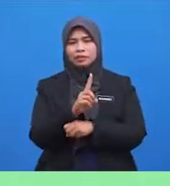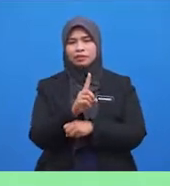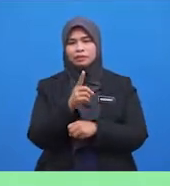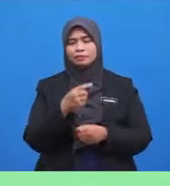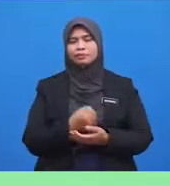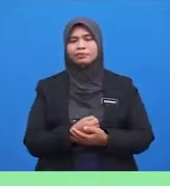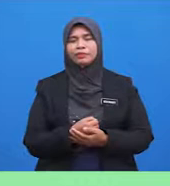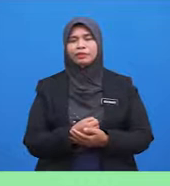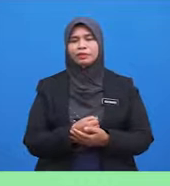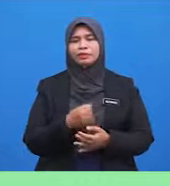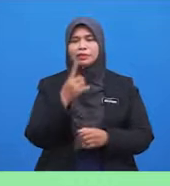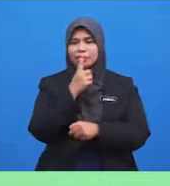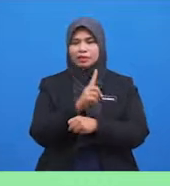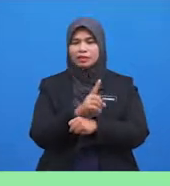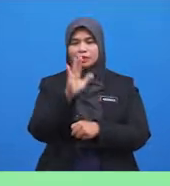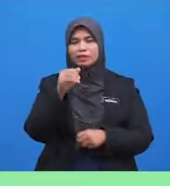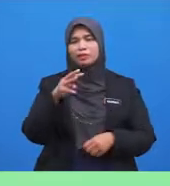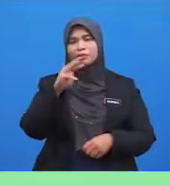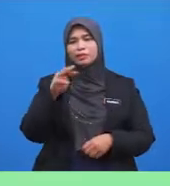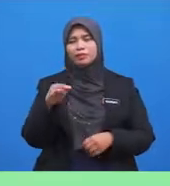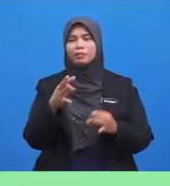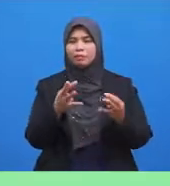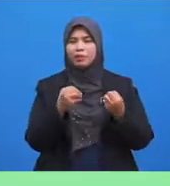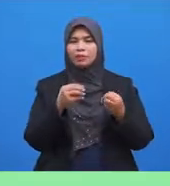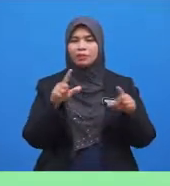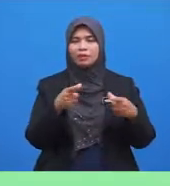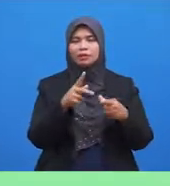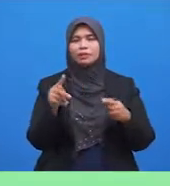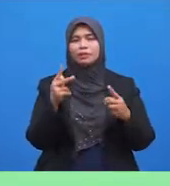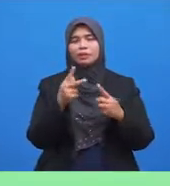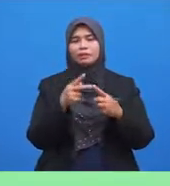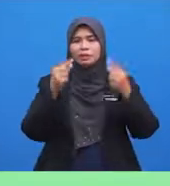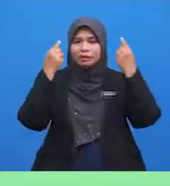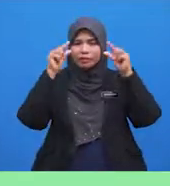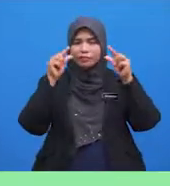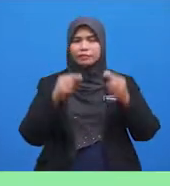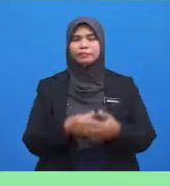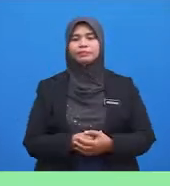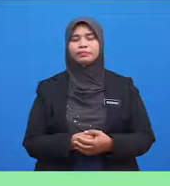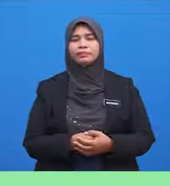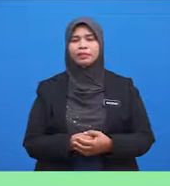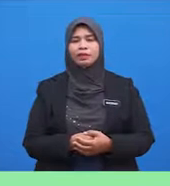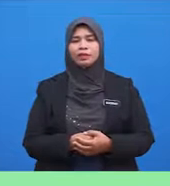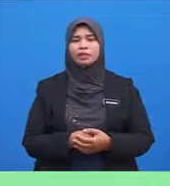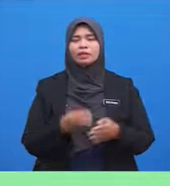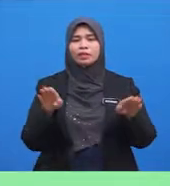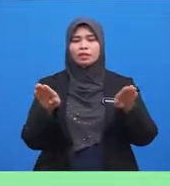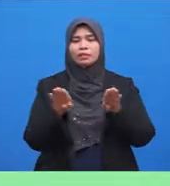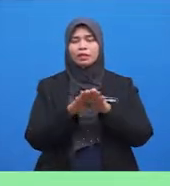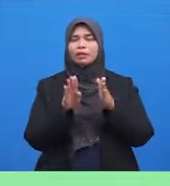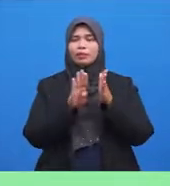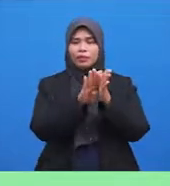yang murid-murid ingin lakukan kepada guru sebagai